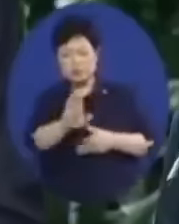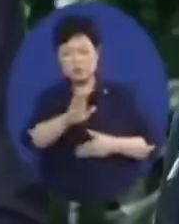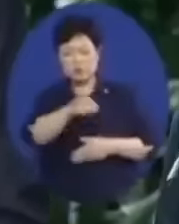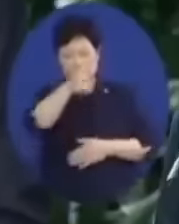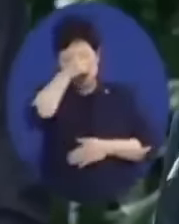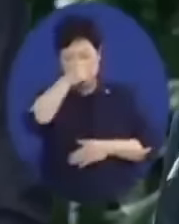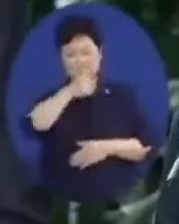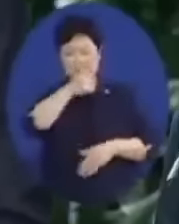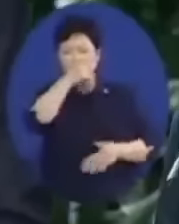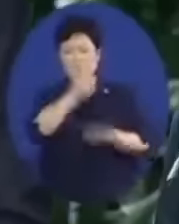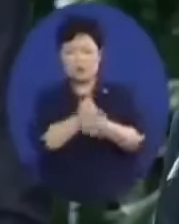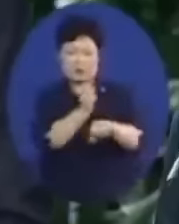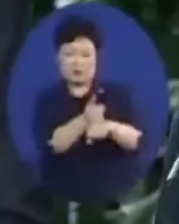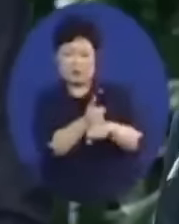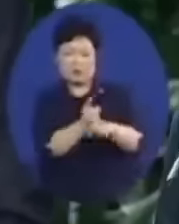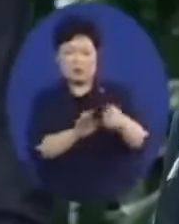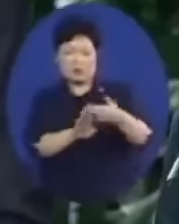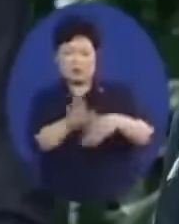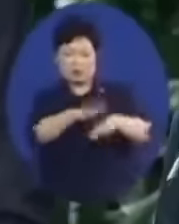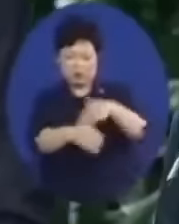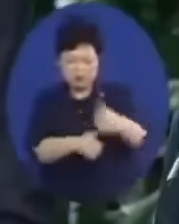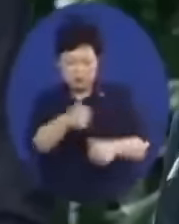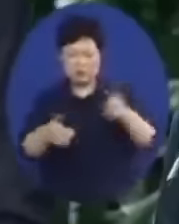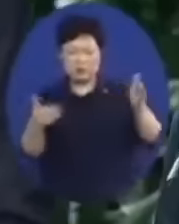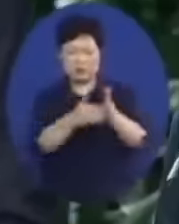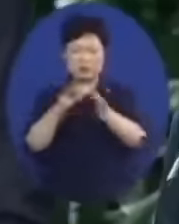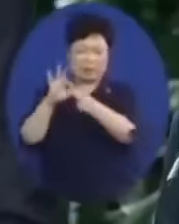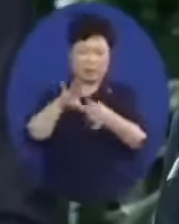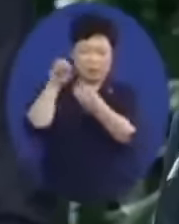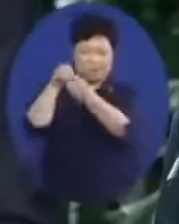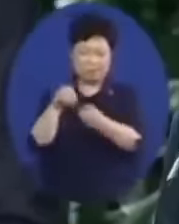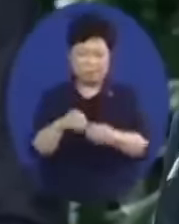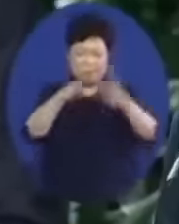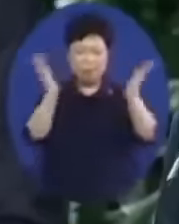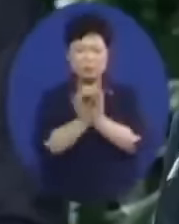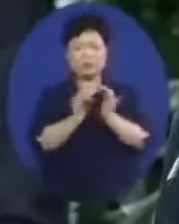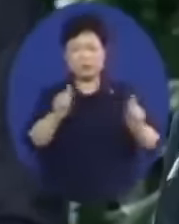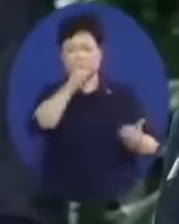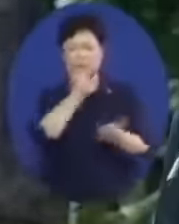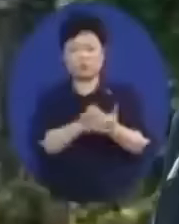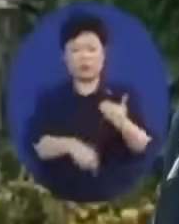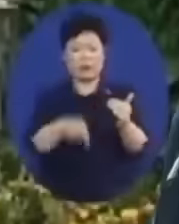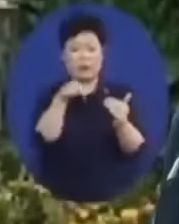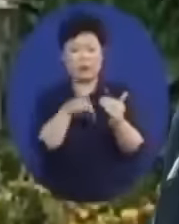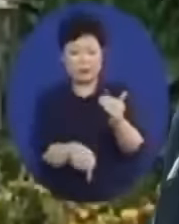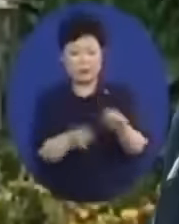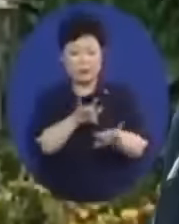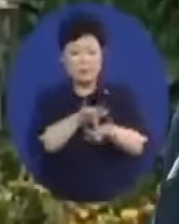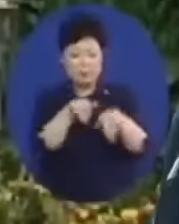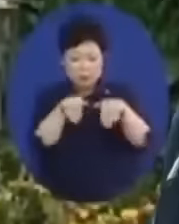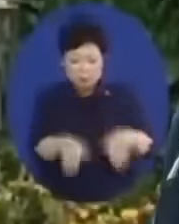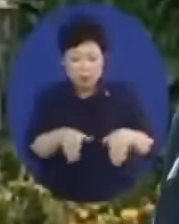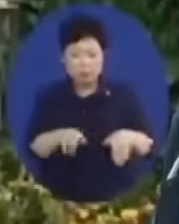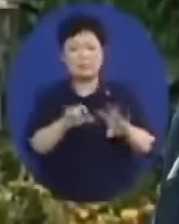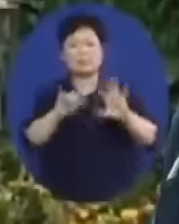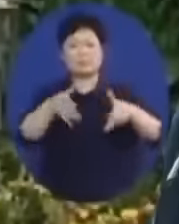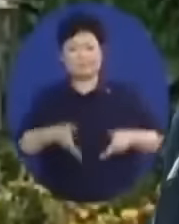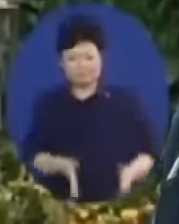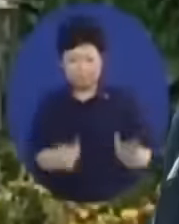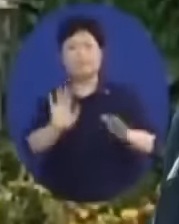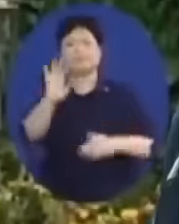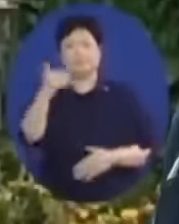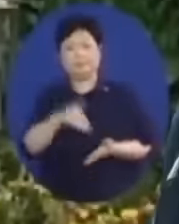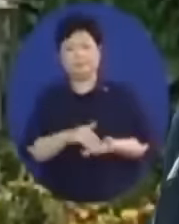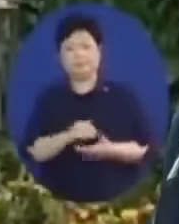아담의 죄성은 자기 이후의 자녀들에게도 그대로 유전되어 모든 인간은 죄 가운데 마귀의 종으로 이 세상에 태어난